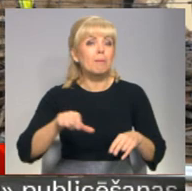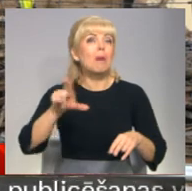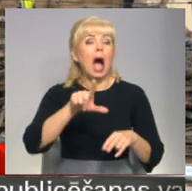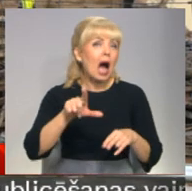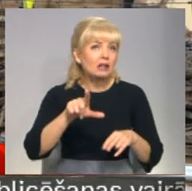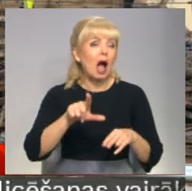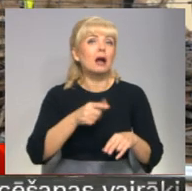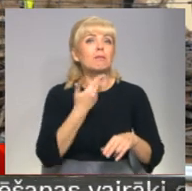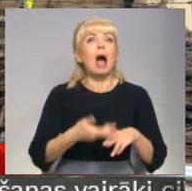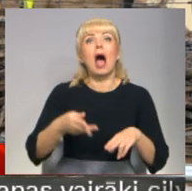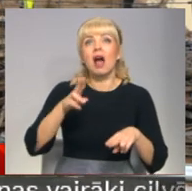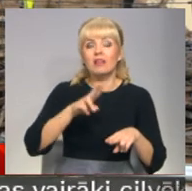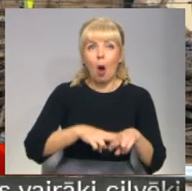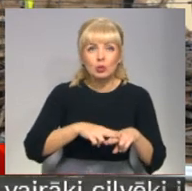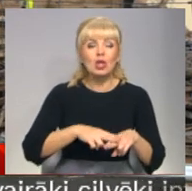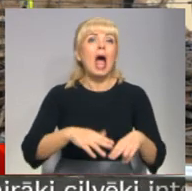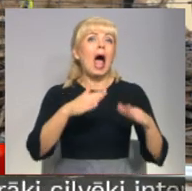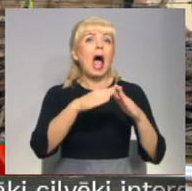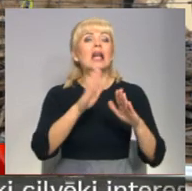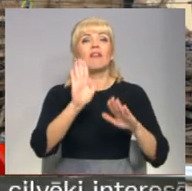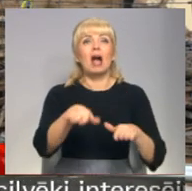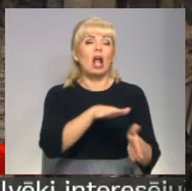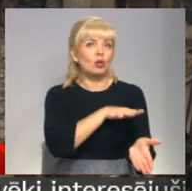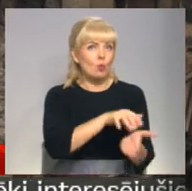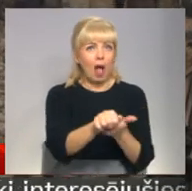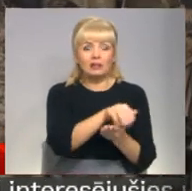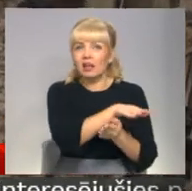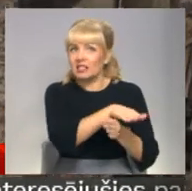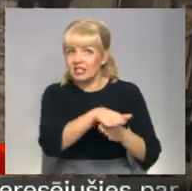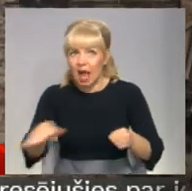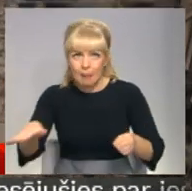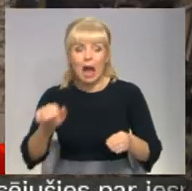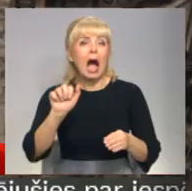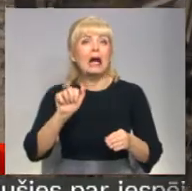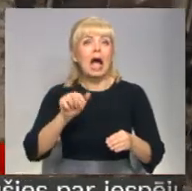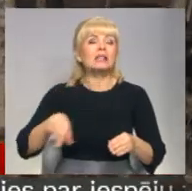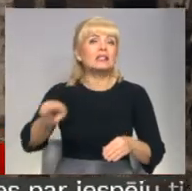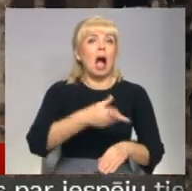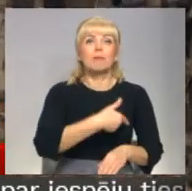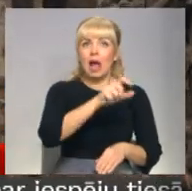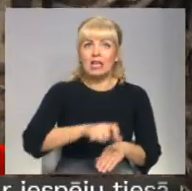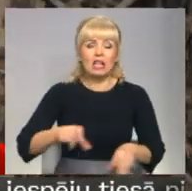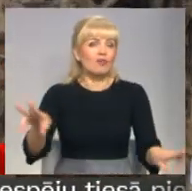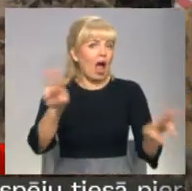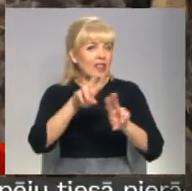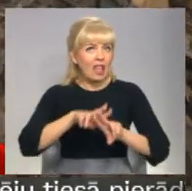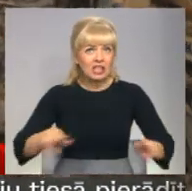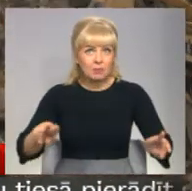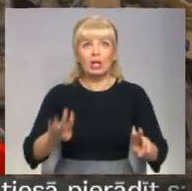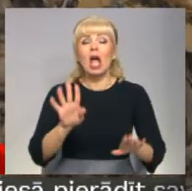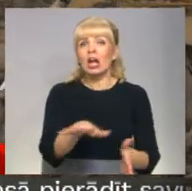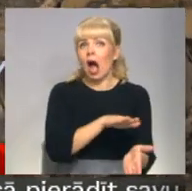un vēsturiskā ēka varētu tikt nolīdzināta līdz ar zemi. Āgenskalna apkaimes iedzīvotāji ir neizpratnē par to,